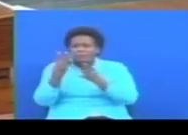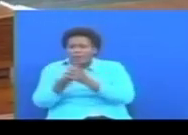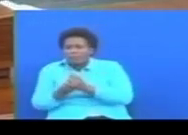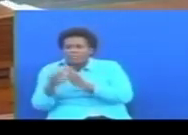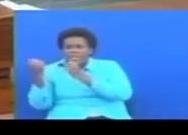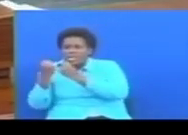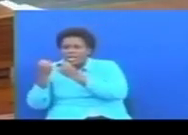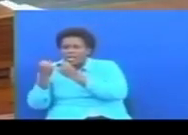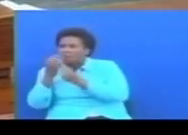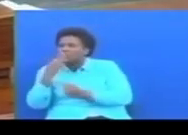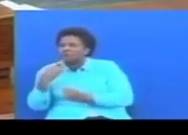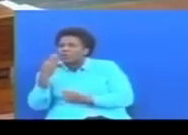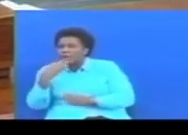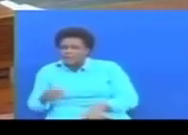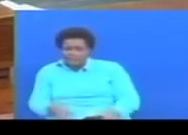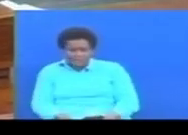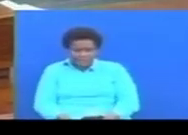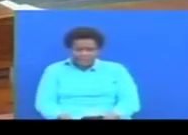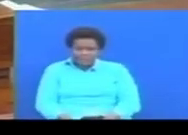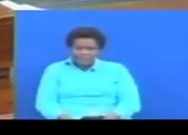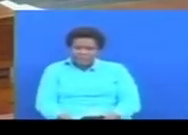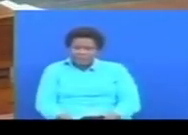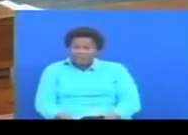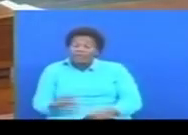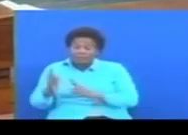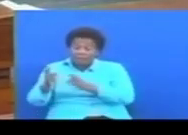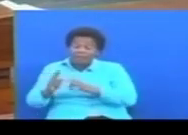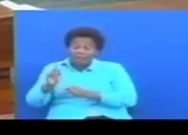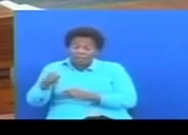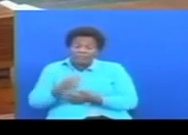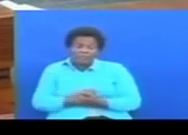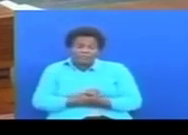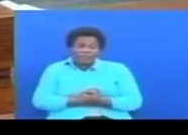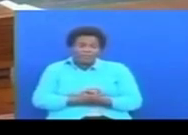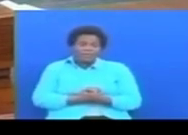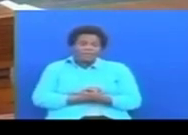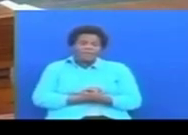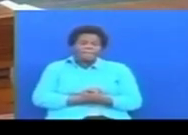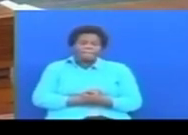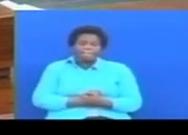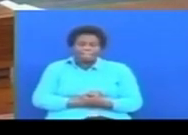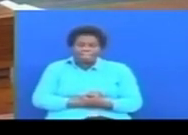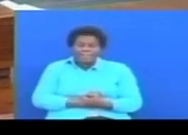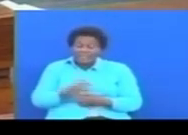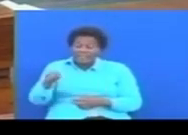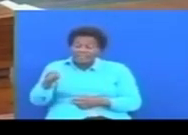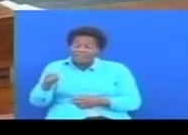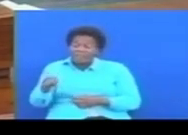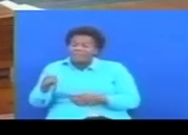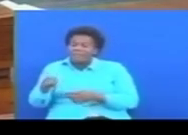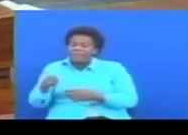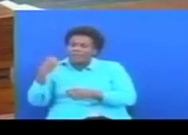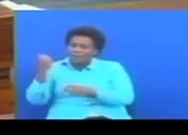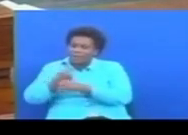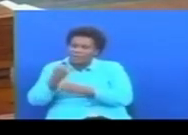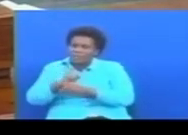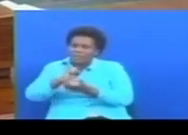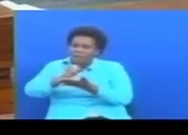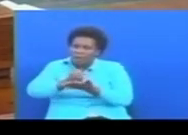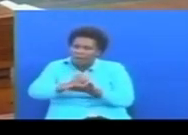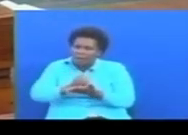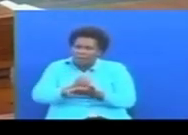ya samaki, Kagera Sugar Company Limited na Amir Hamza Company Limited. Vinavyosindika miwa na kahawa na kiwanda